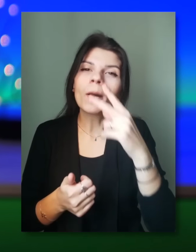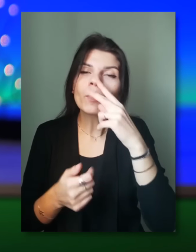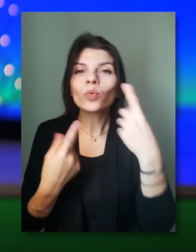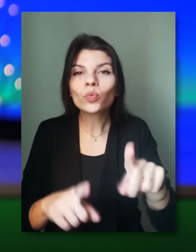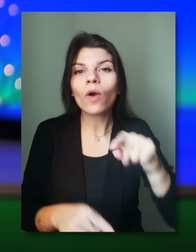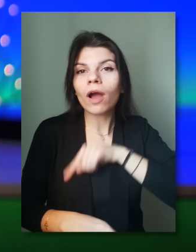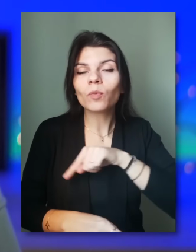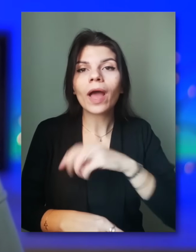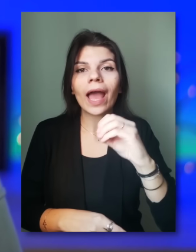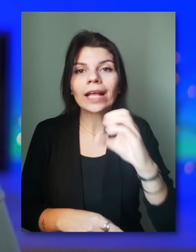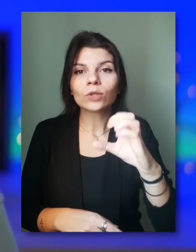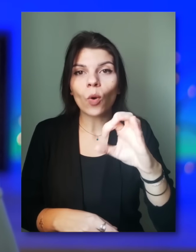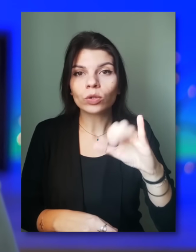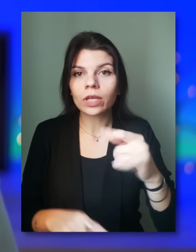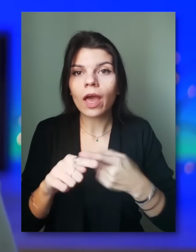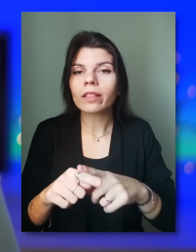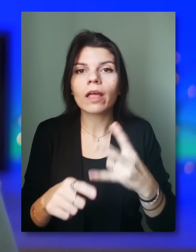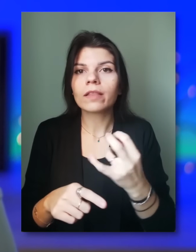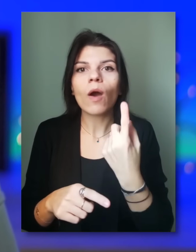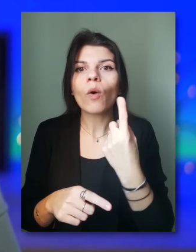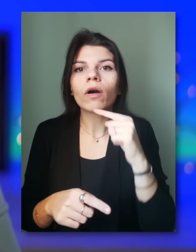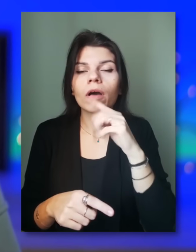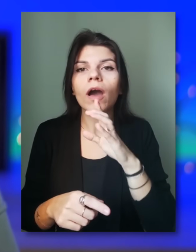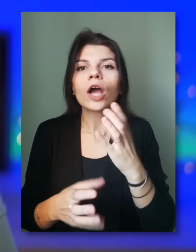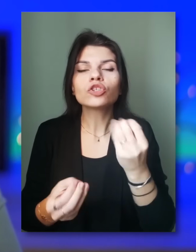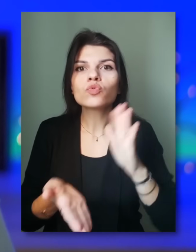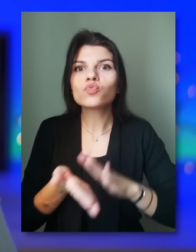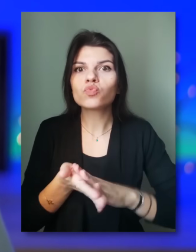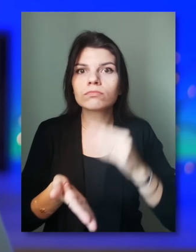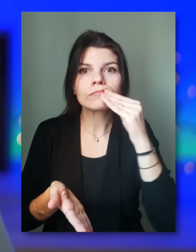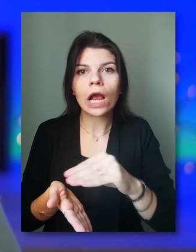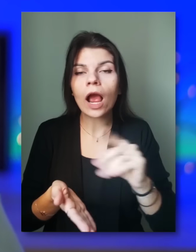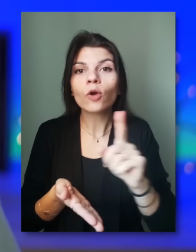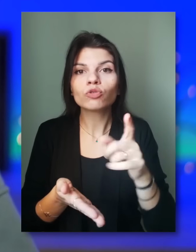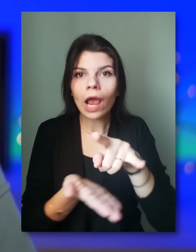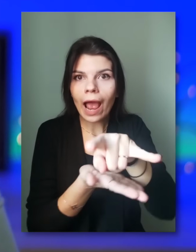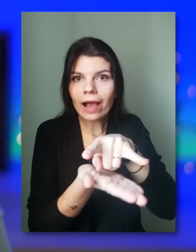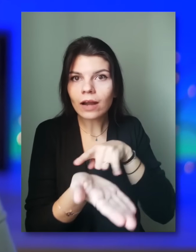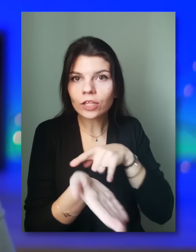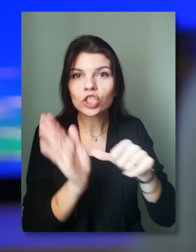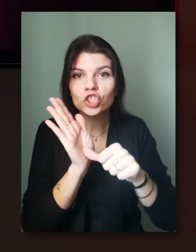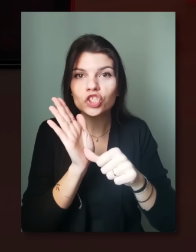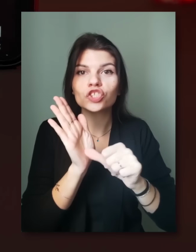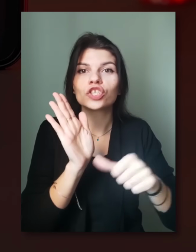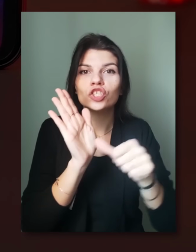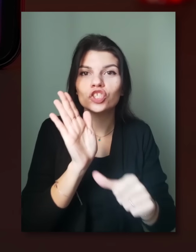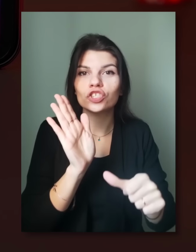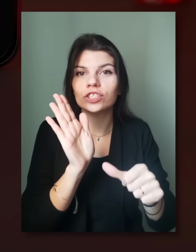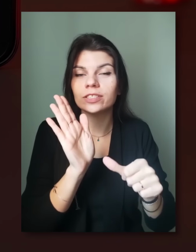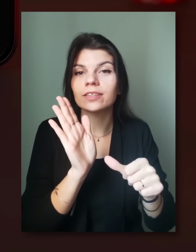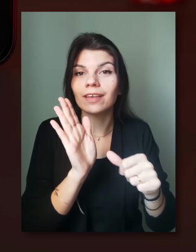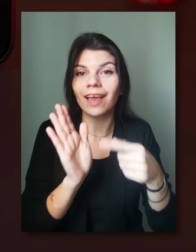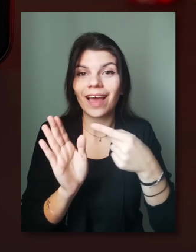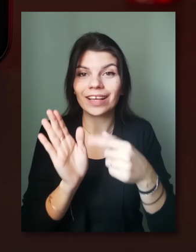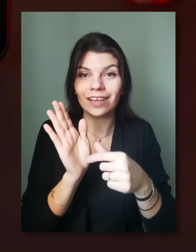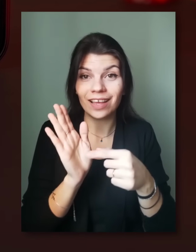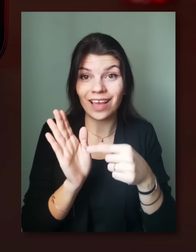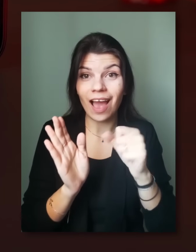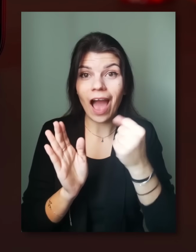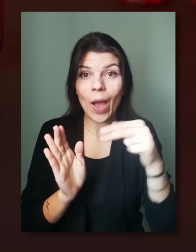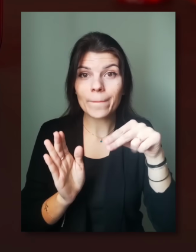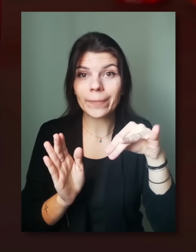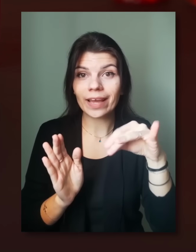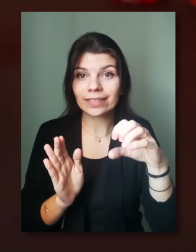характеристик?ТомущоSoC— неєдинародзинкацьогонового продукту.Екрантакожздатний васздивувати.Це6,6-дюймоваIPS-